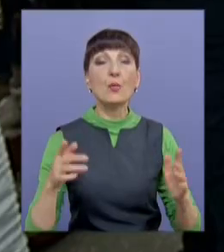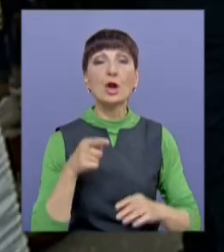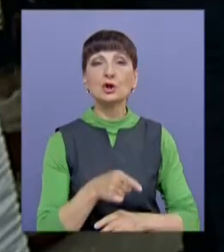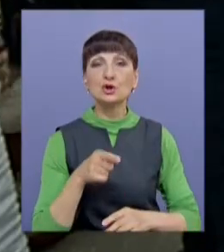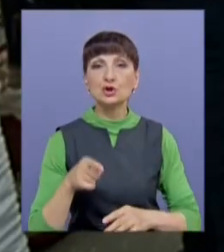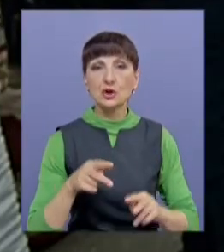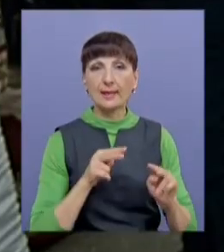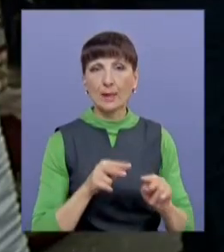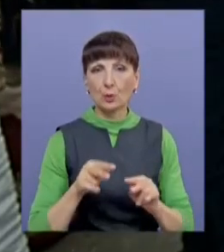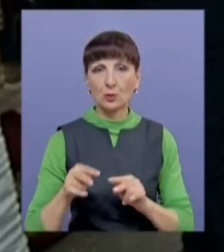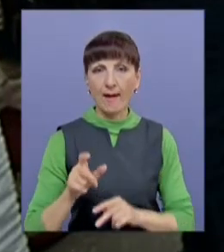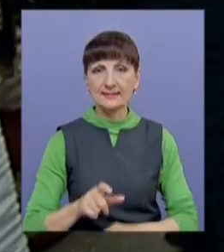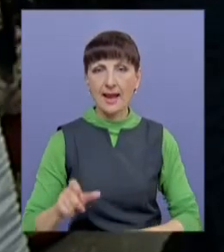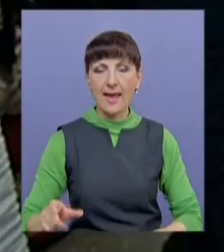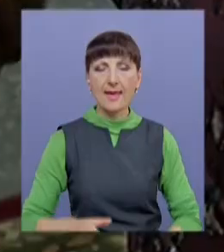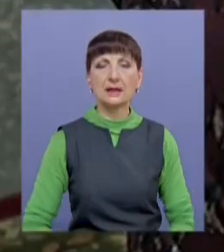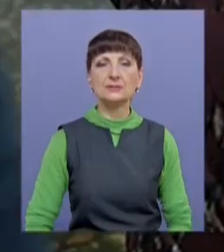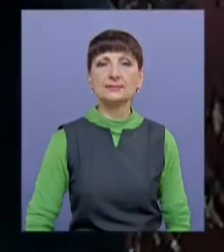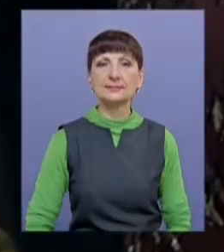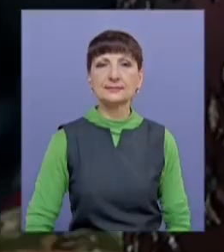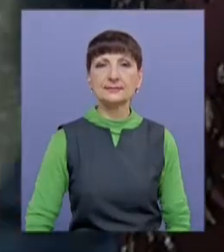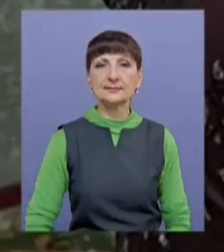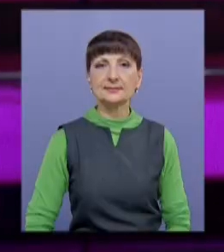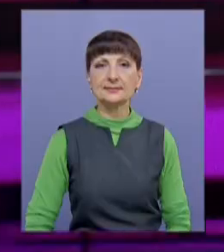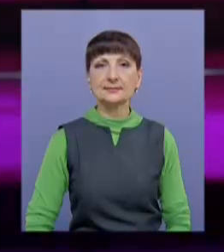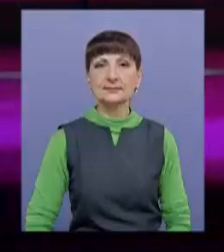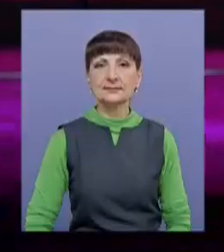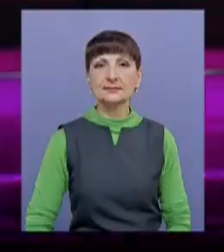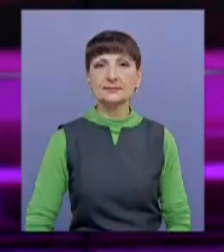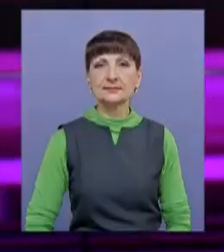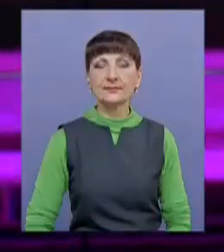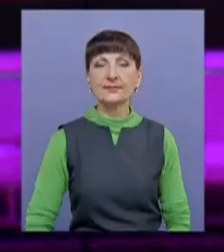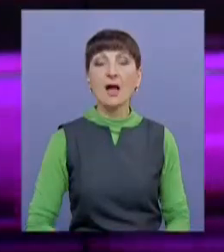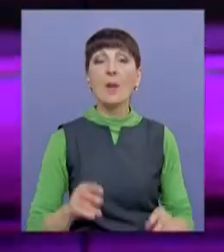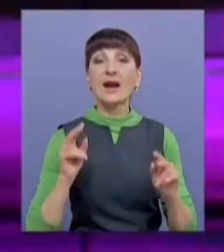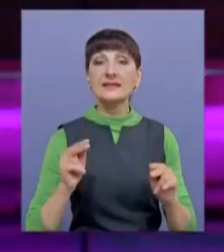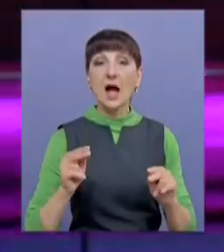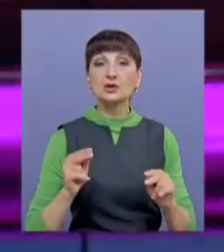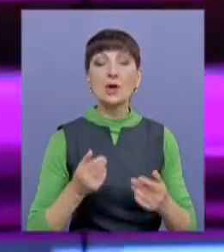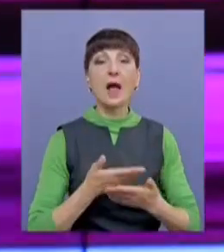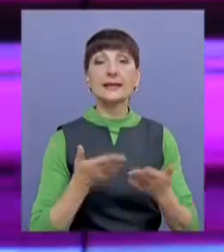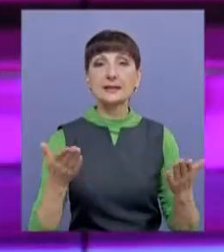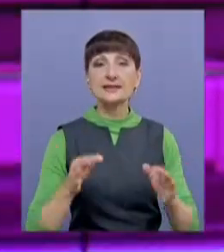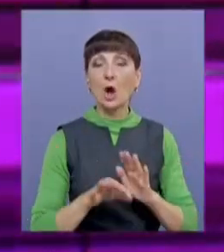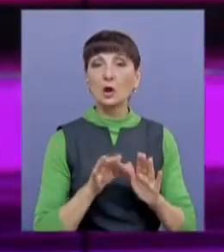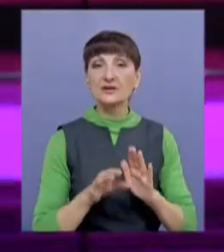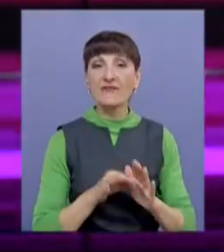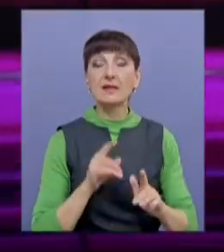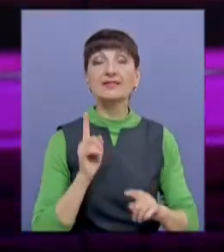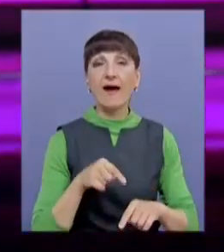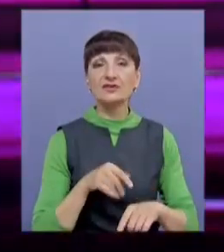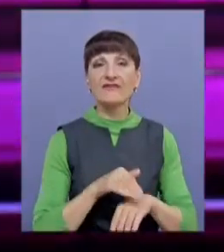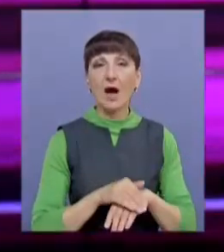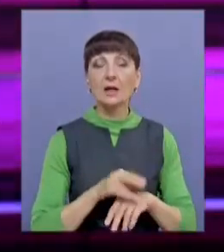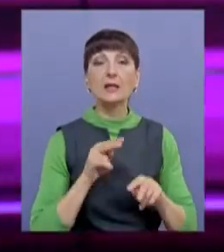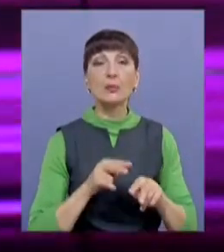наблюдателей. Рамина Макаримова, Валерий Таубалдиев, телеканал Алматы. О прозрачности и открытости голосования говорят и